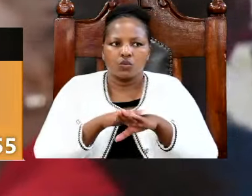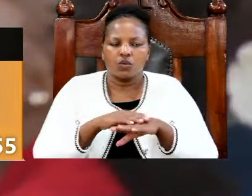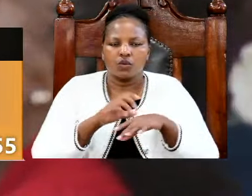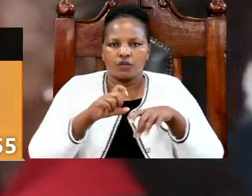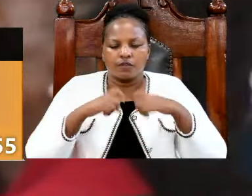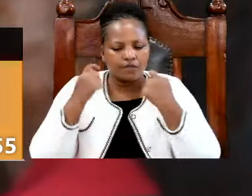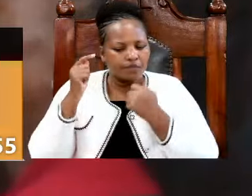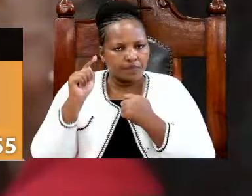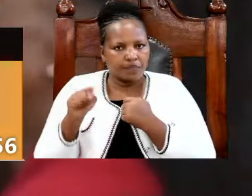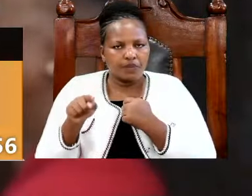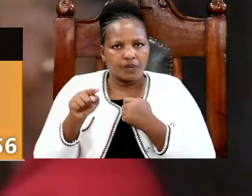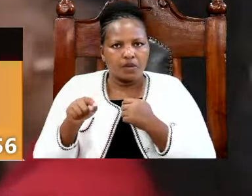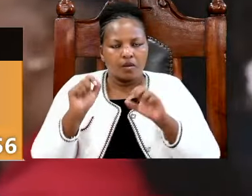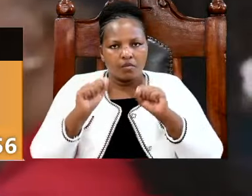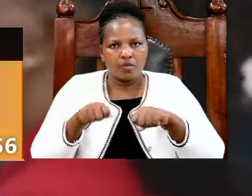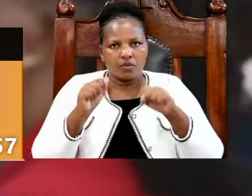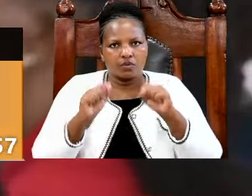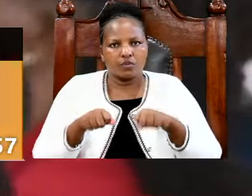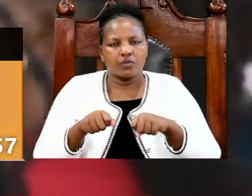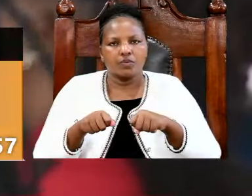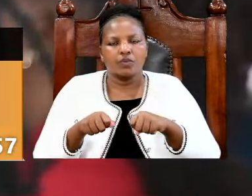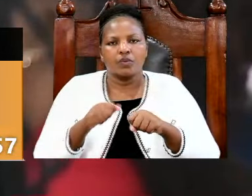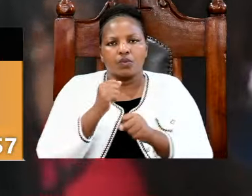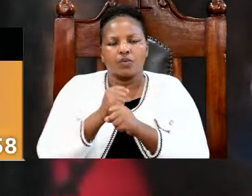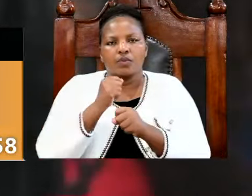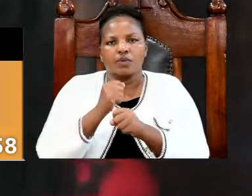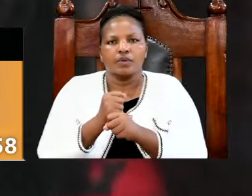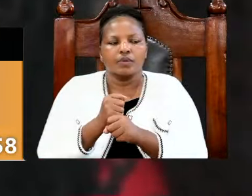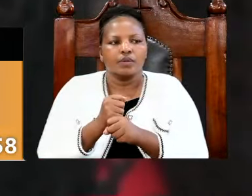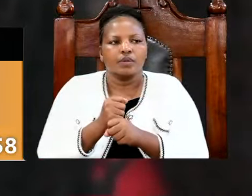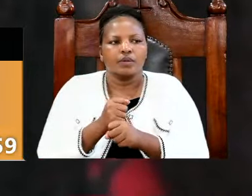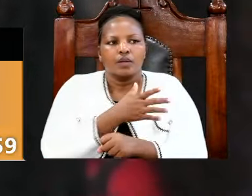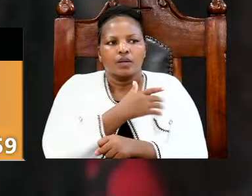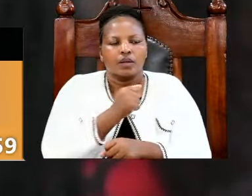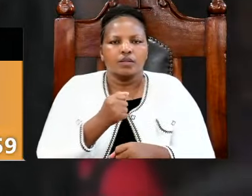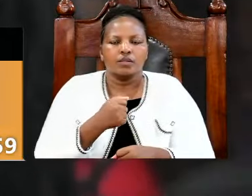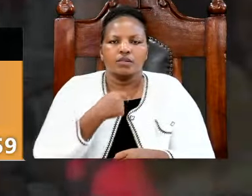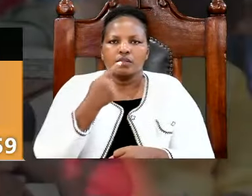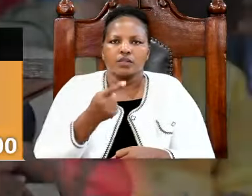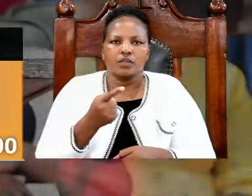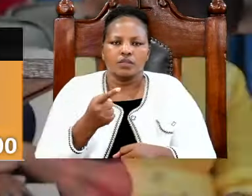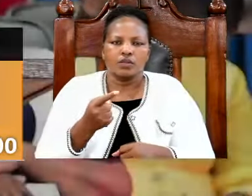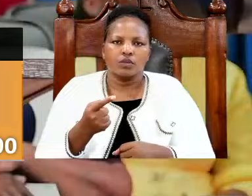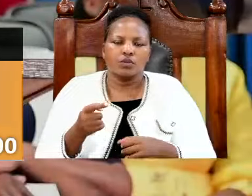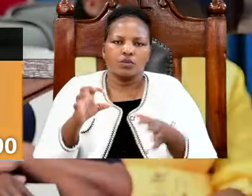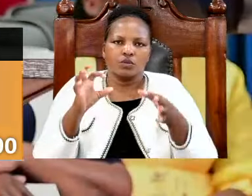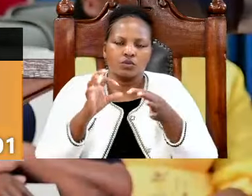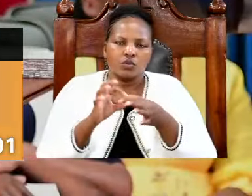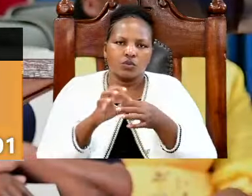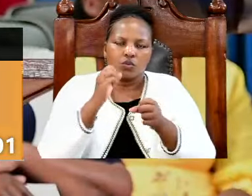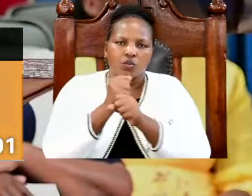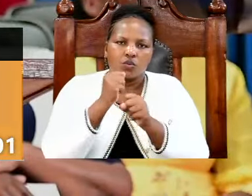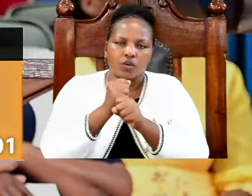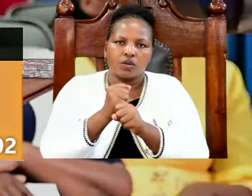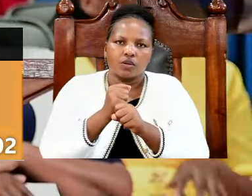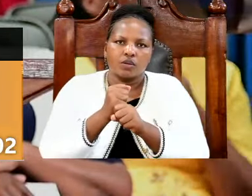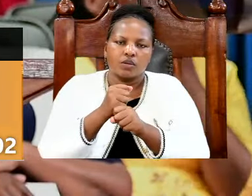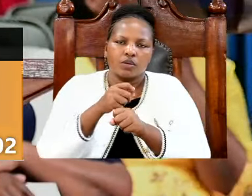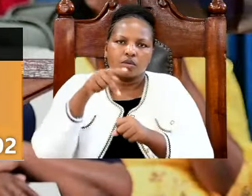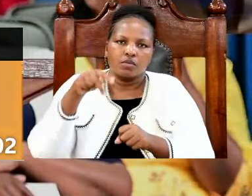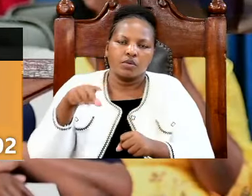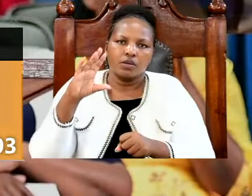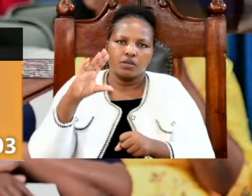Mushemi ana uwezo wa kutekeleza kazi hiyo na ikapitisha kumuigisa kasini katika parokia ya